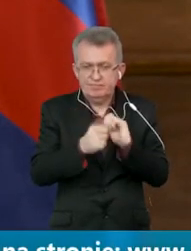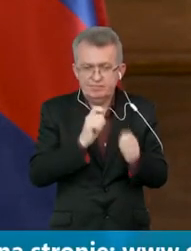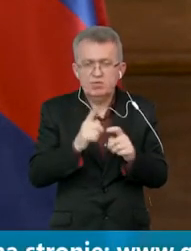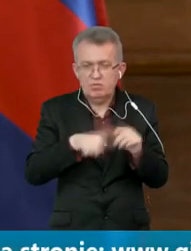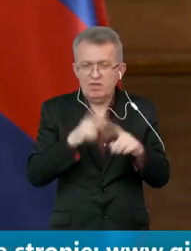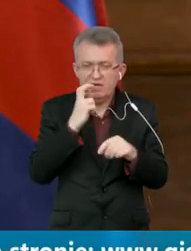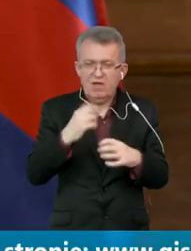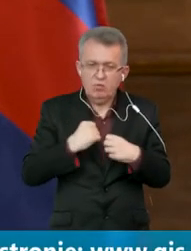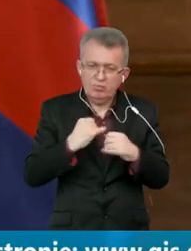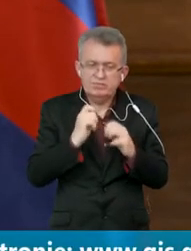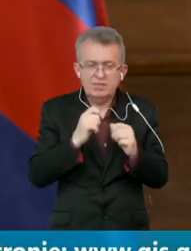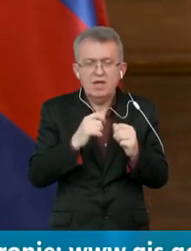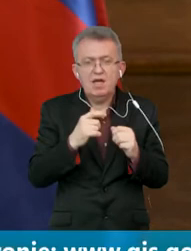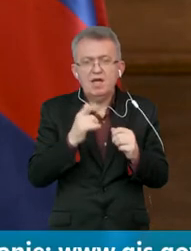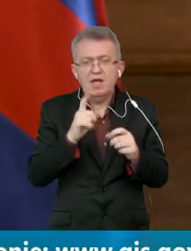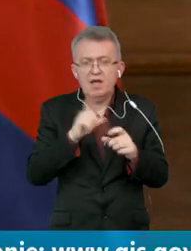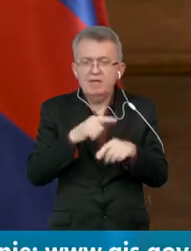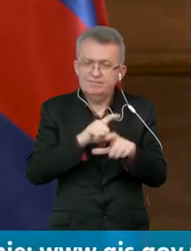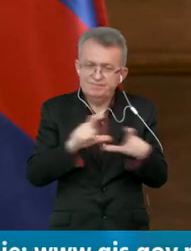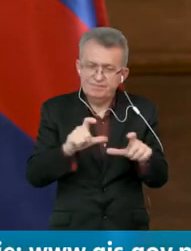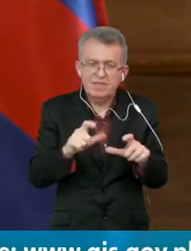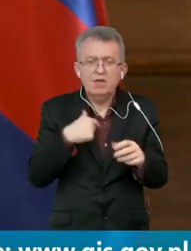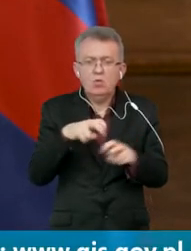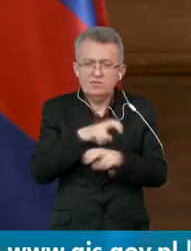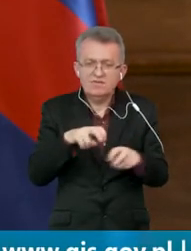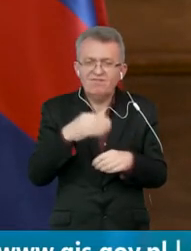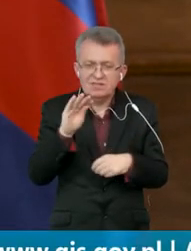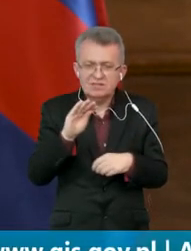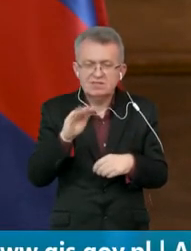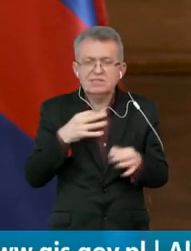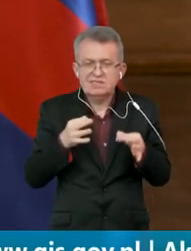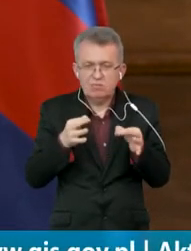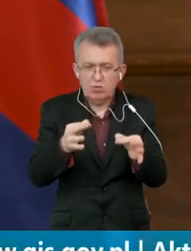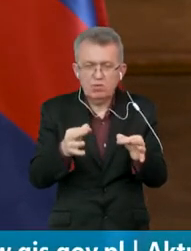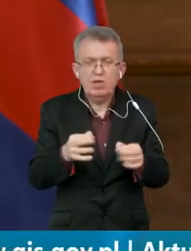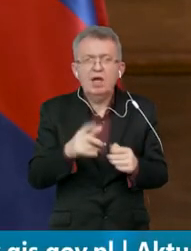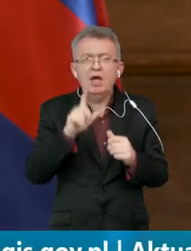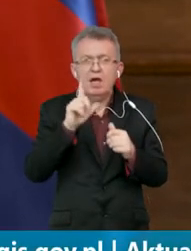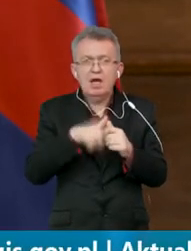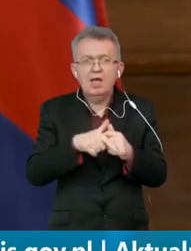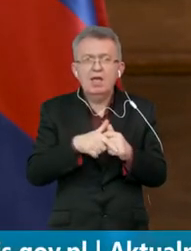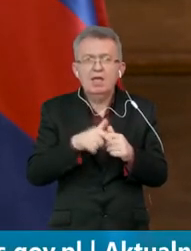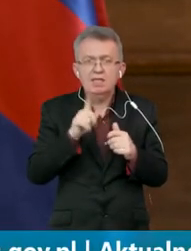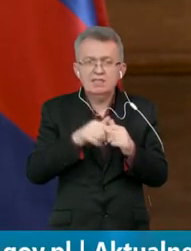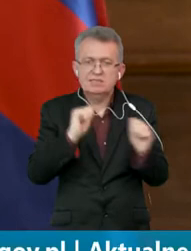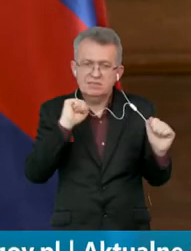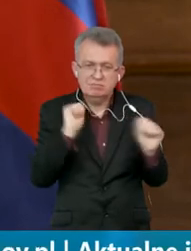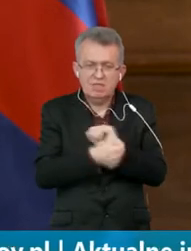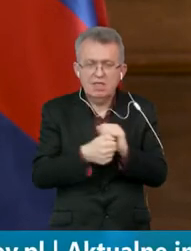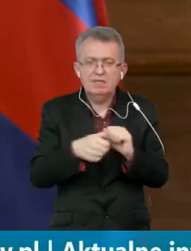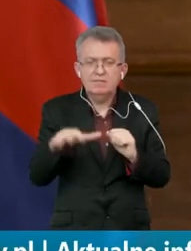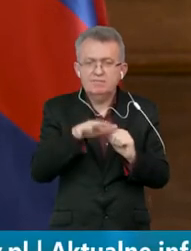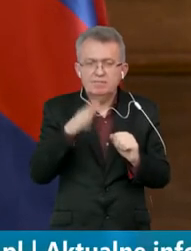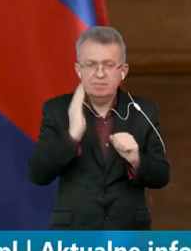korzystają. Natomiast ze względów praktycznych używam częściej samochodu. Natomiast celem zmian w strefie płatnego